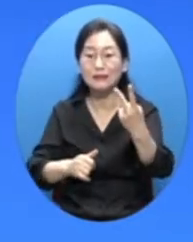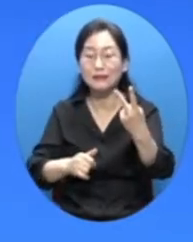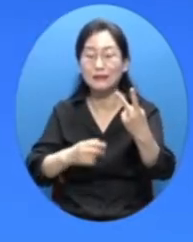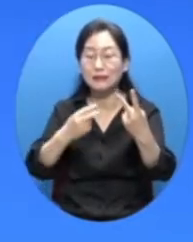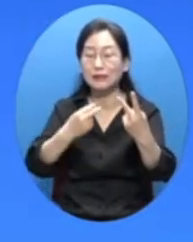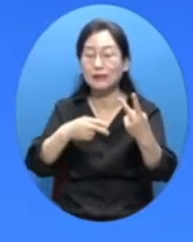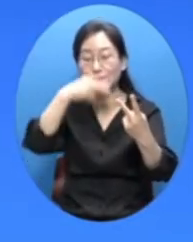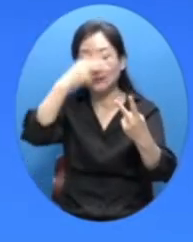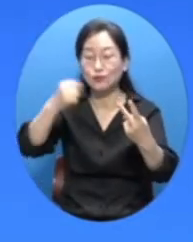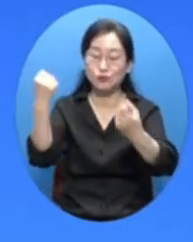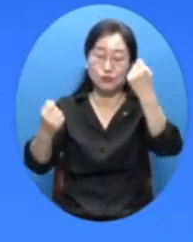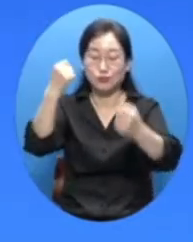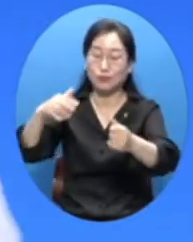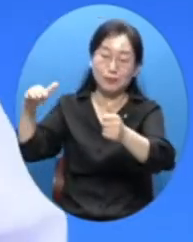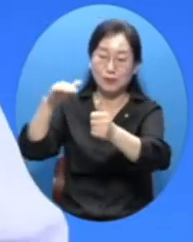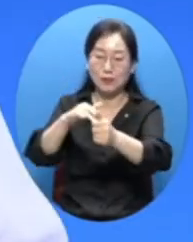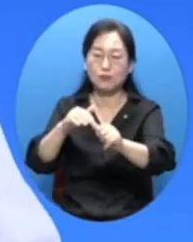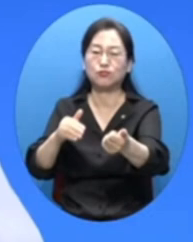음주운전으로 사람 쳐 죽이는 거예요.